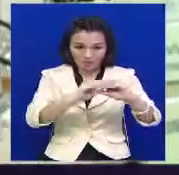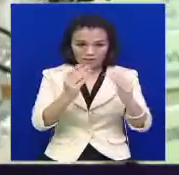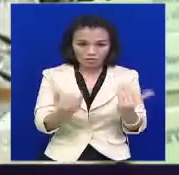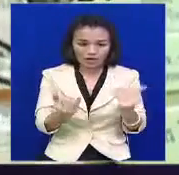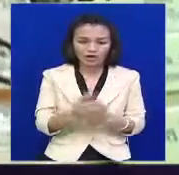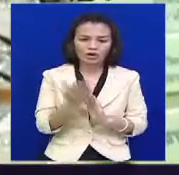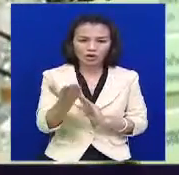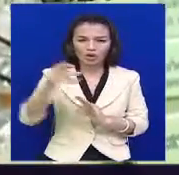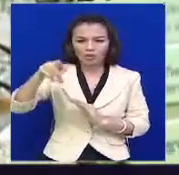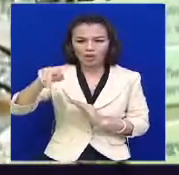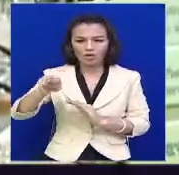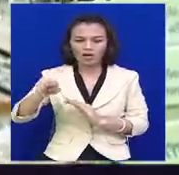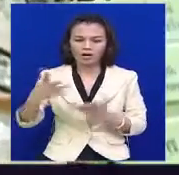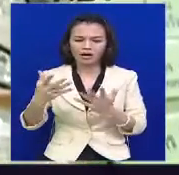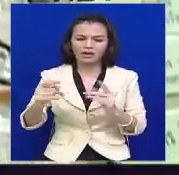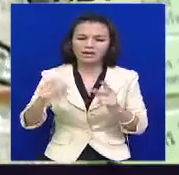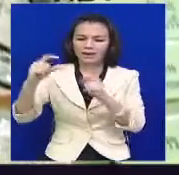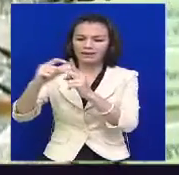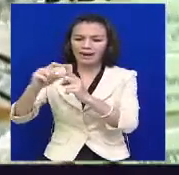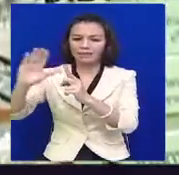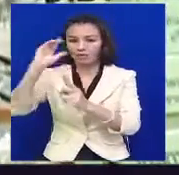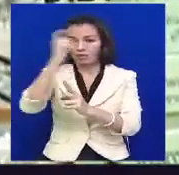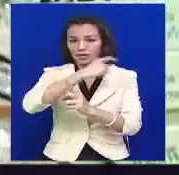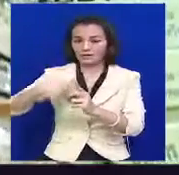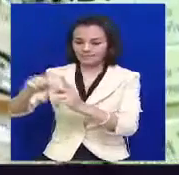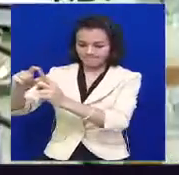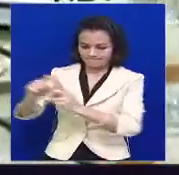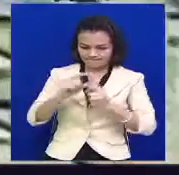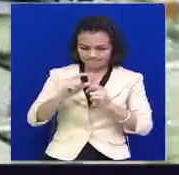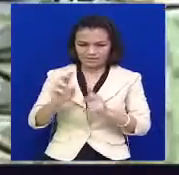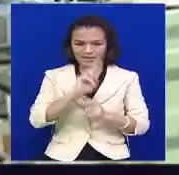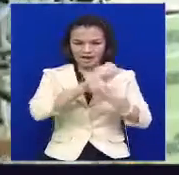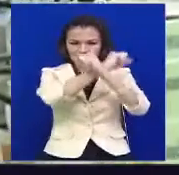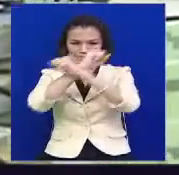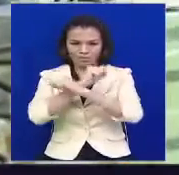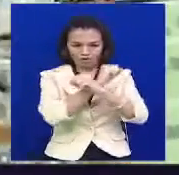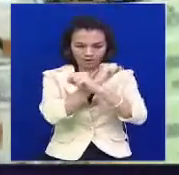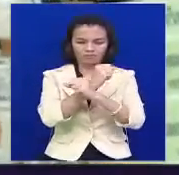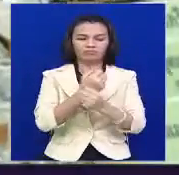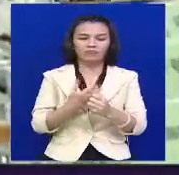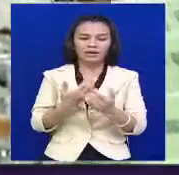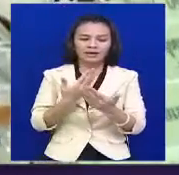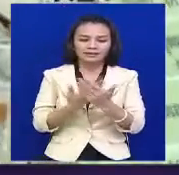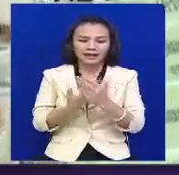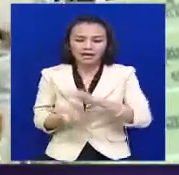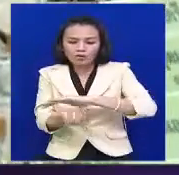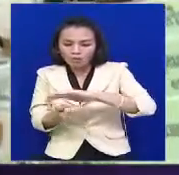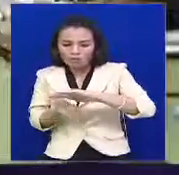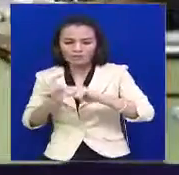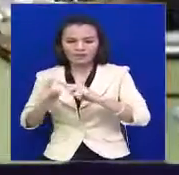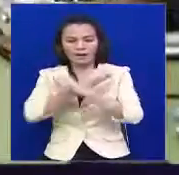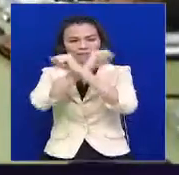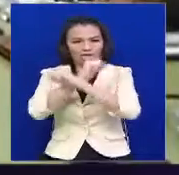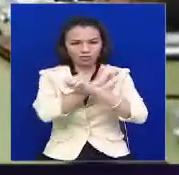ราชดำรัสของพระบาทสมเด็จพระเจ้าอยู่หัวมาใช้เพื่อเป็นหลักในการป้องกันการคอร์รัปชั่นและสร้างความรับรู้ให้ประชา